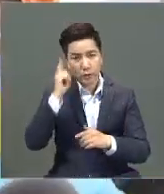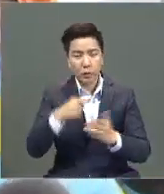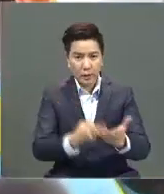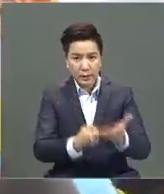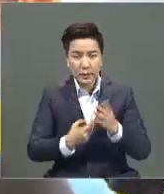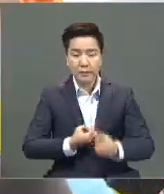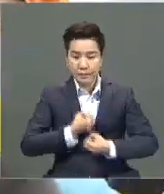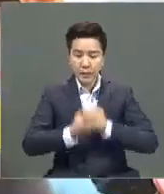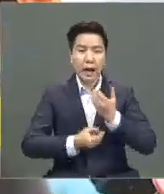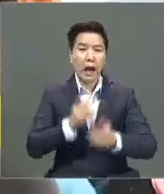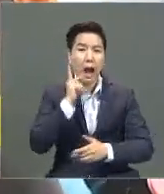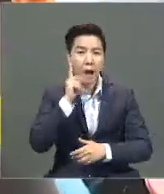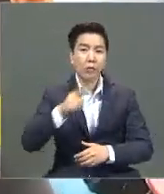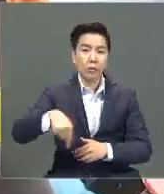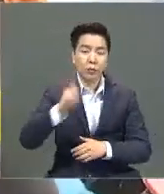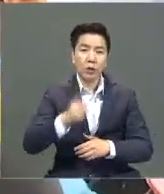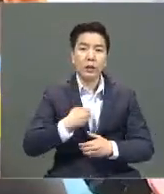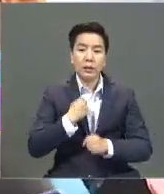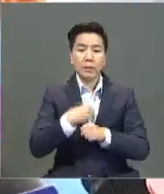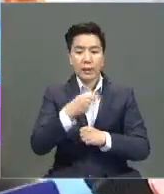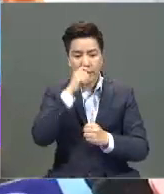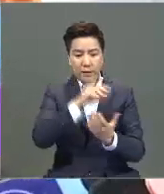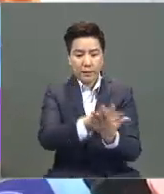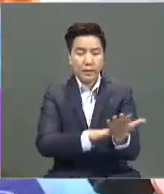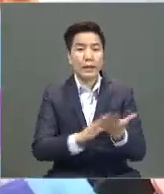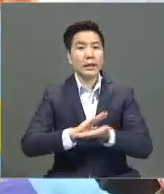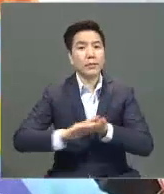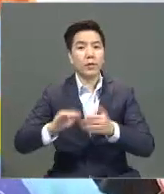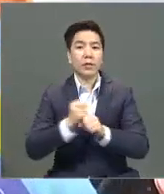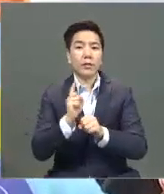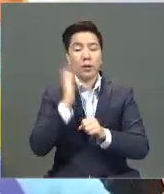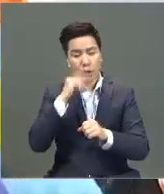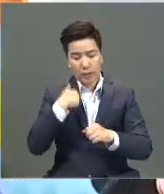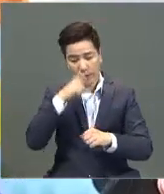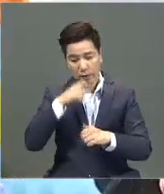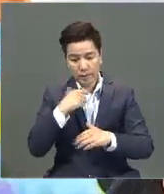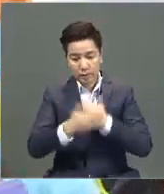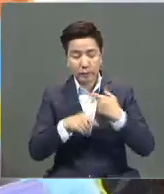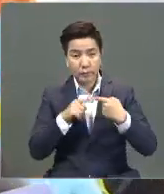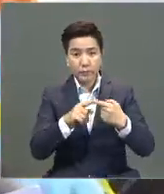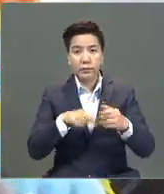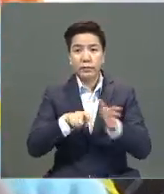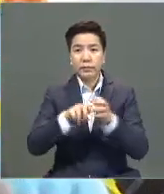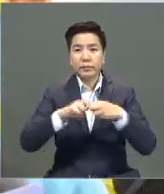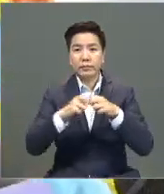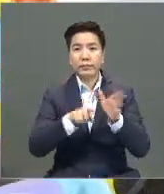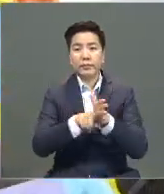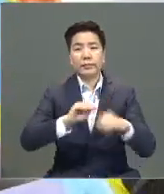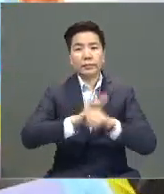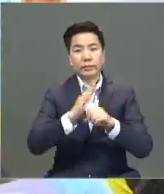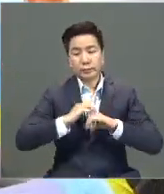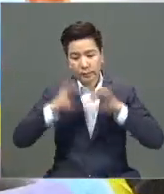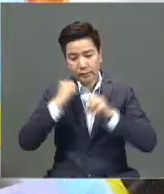ความคิดเห็นไปบ้างสื่อเนี่ยทำยังไงให้บ้านเมืองสงบเรียบร้อยทำยังไงวันนี้มันจะเดินหน้าแก้ปัญหาคุยไปได้ทำไงรัฐบาลจะทำ